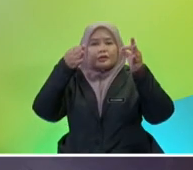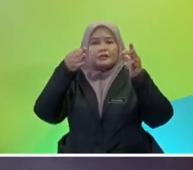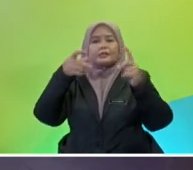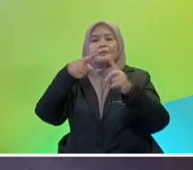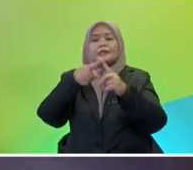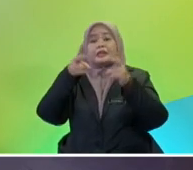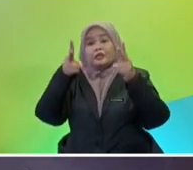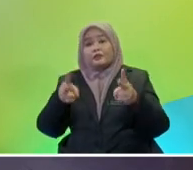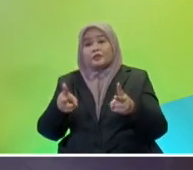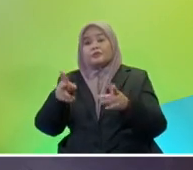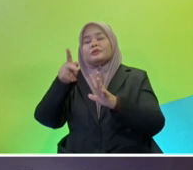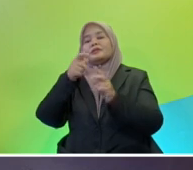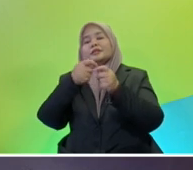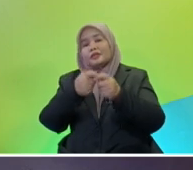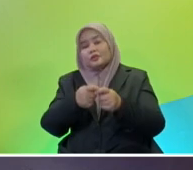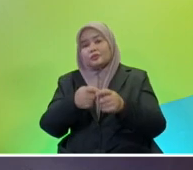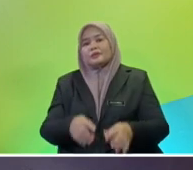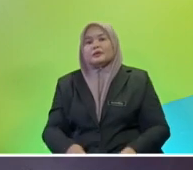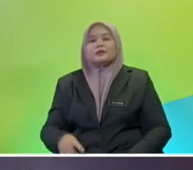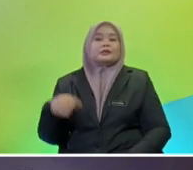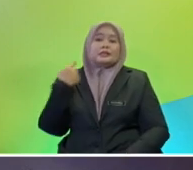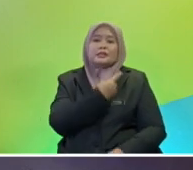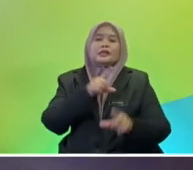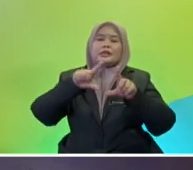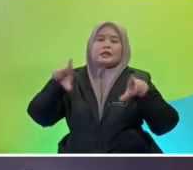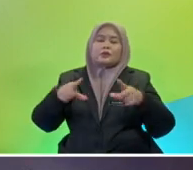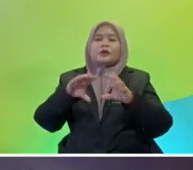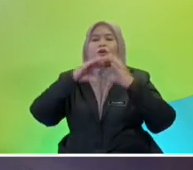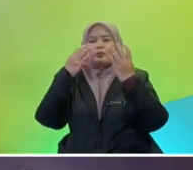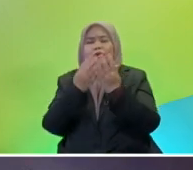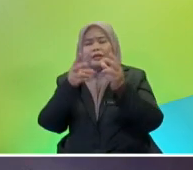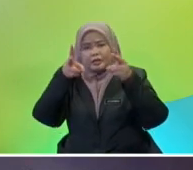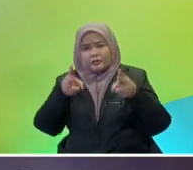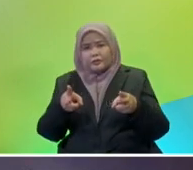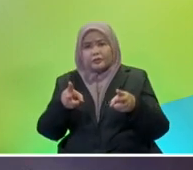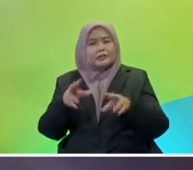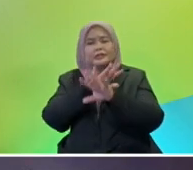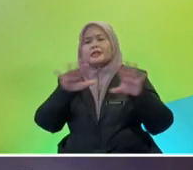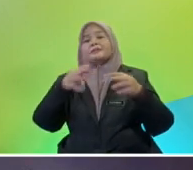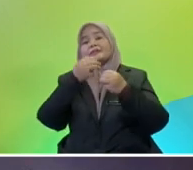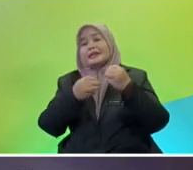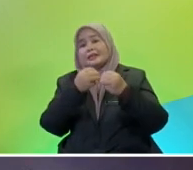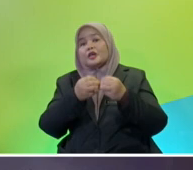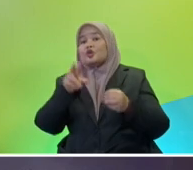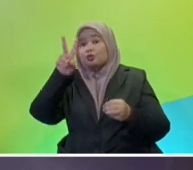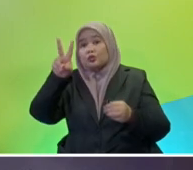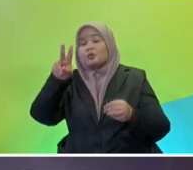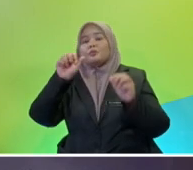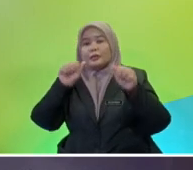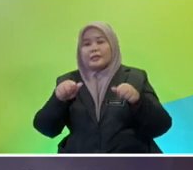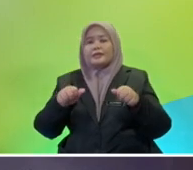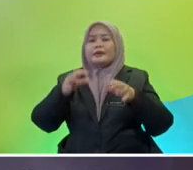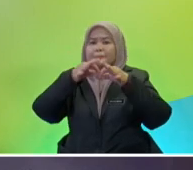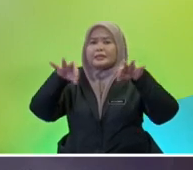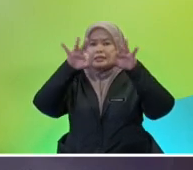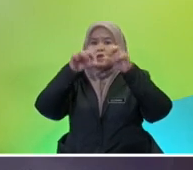tetapi sebenarnya Aiman kita tidak melakukan perkumpulan kita tidak melakukan individu di tidak jadi masalah yang penting